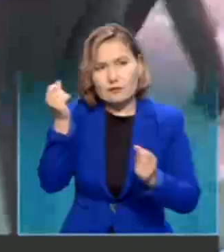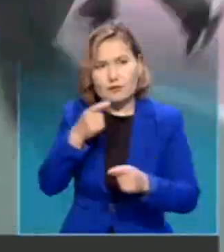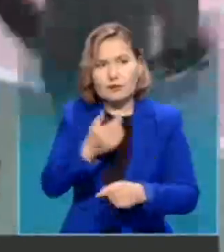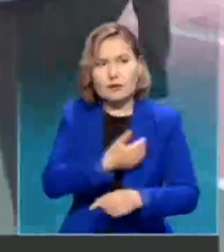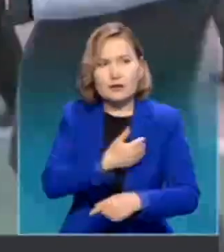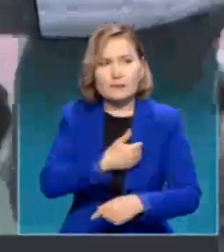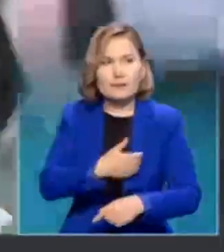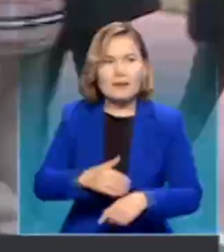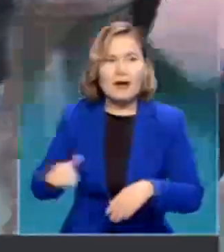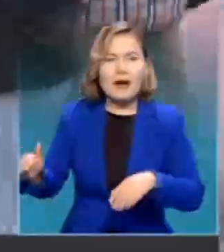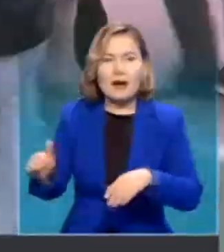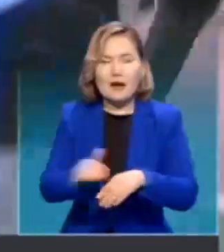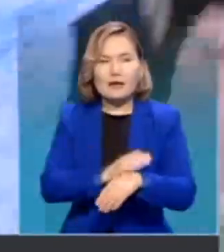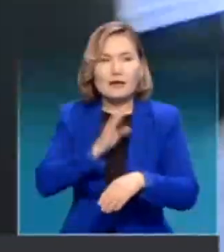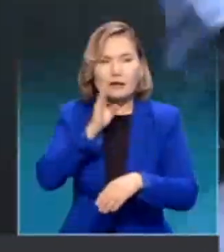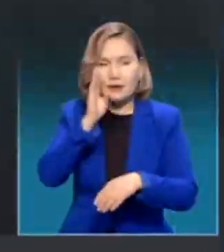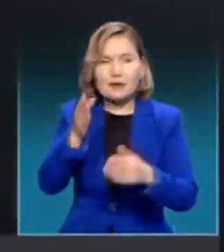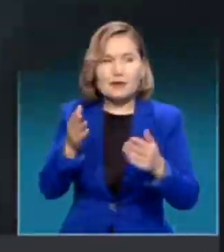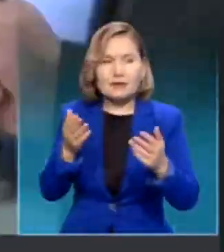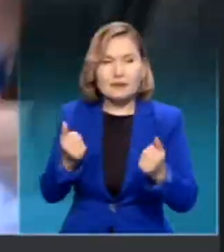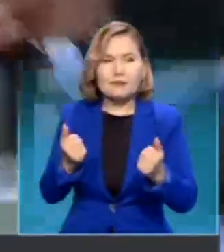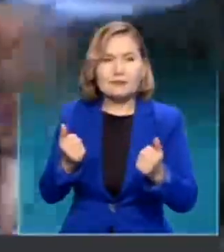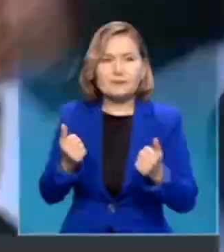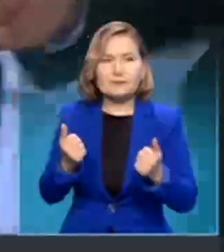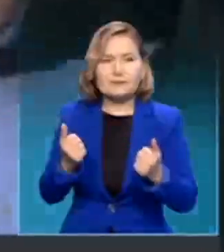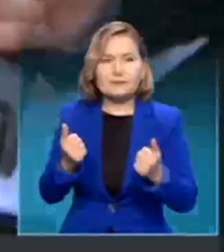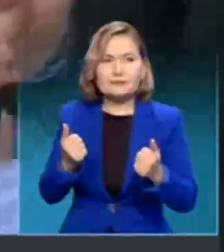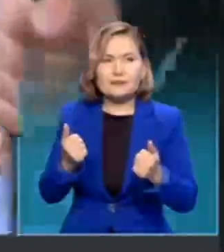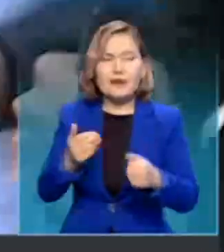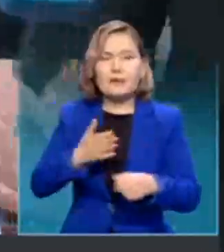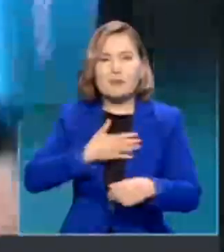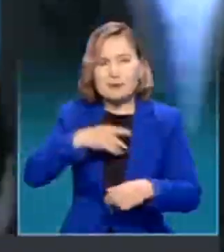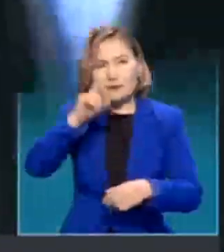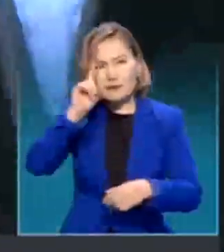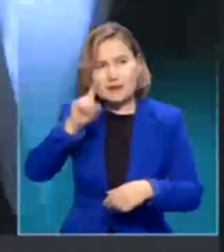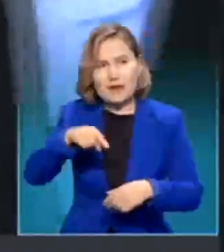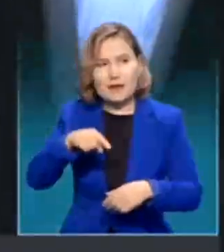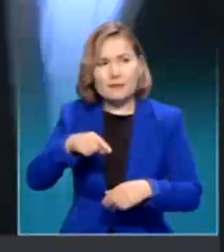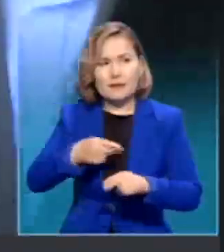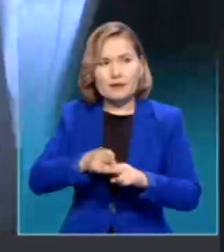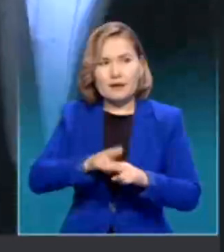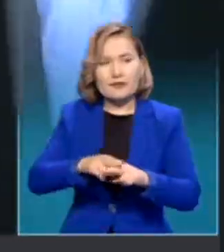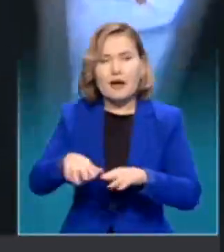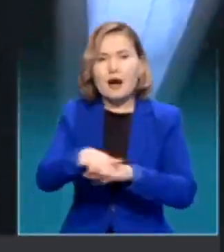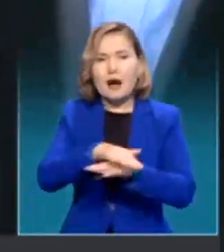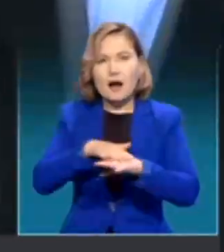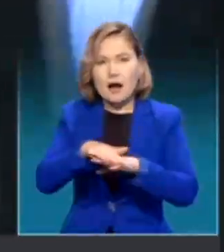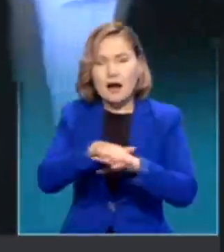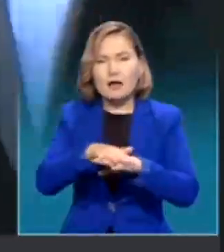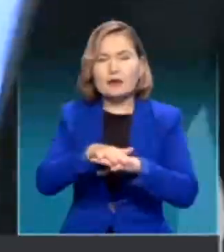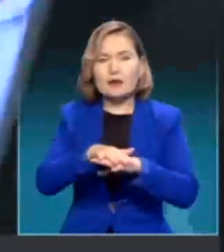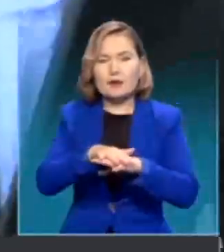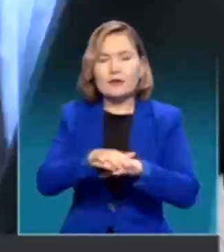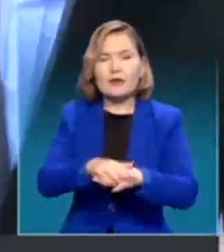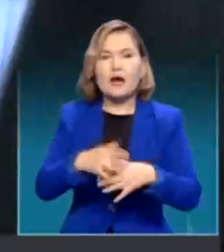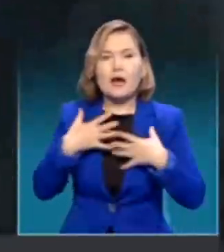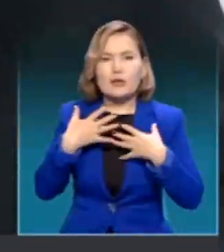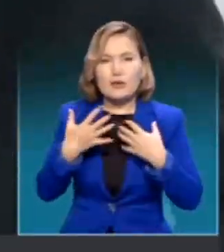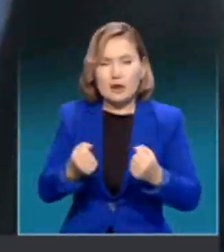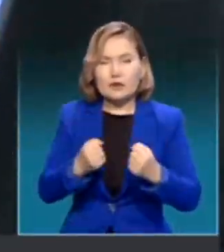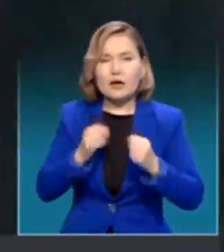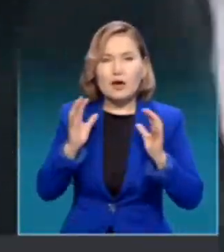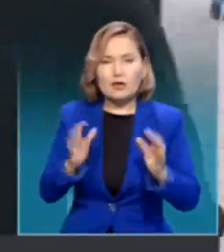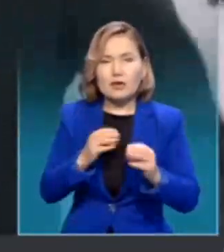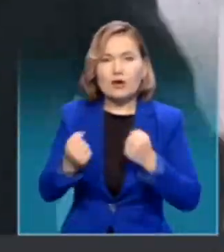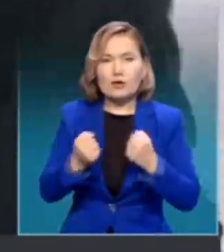kızı, qayırlı taŋ. Qayırlı taŋ. Endi biz bilemiz osı xalqtıñ денсаулығының айту үшін